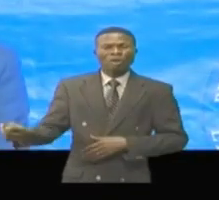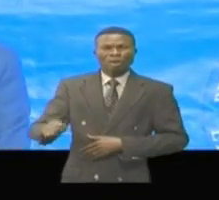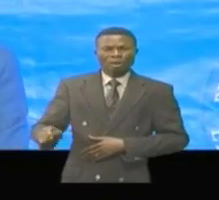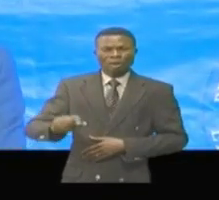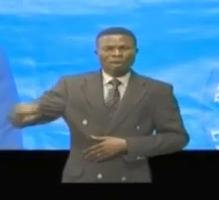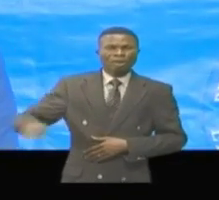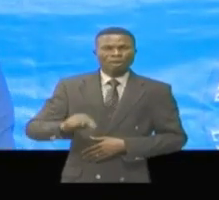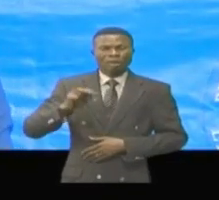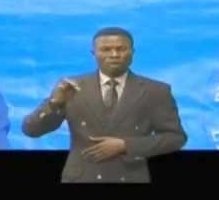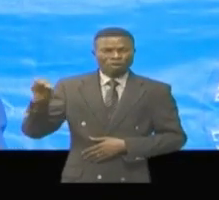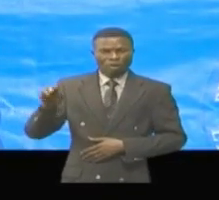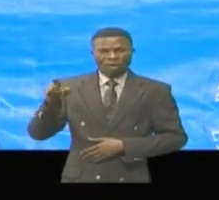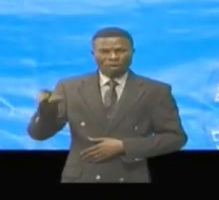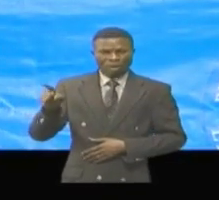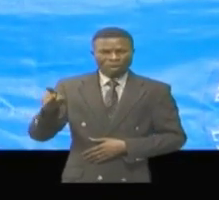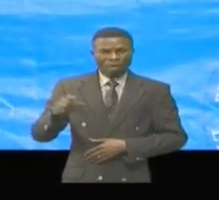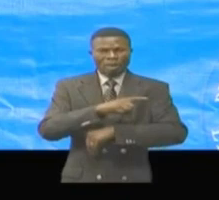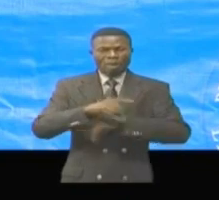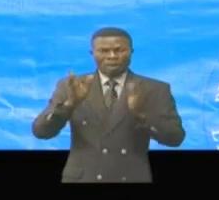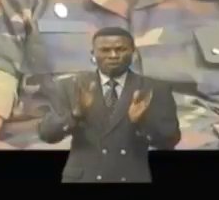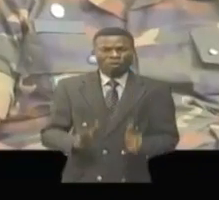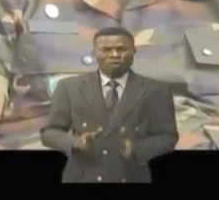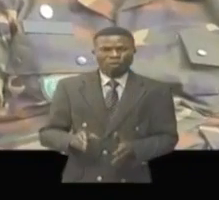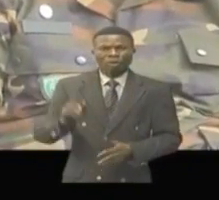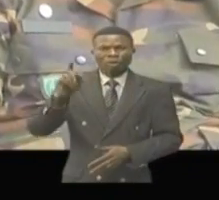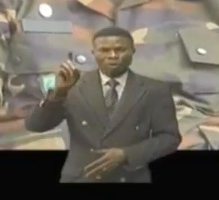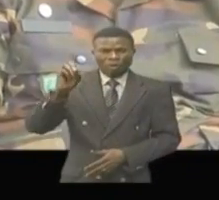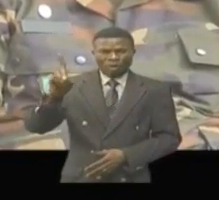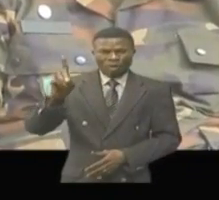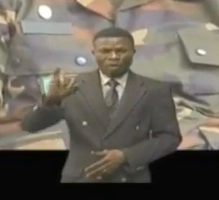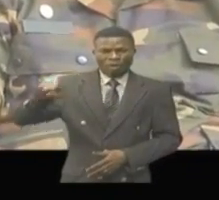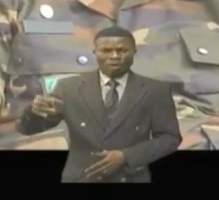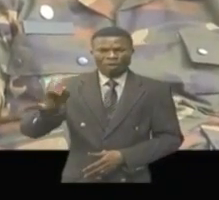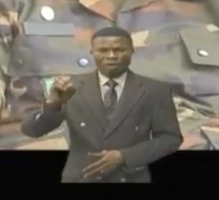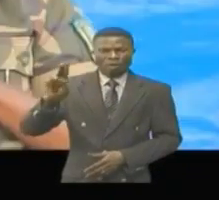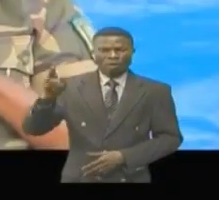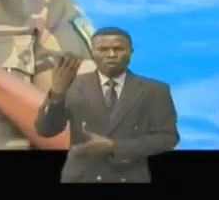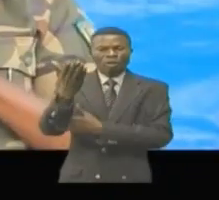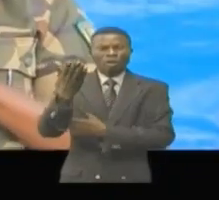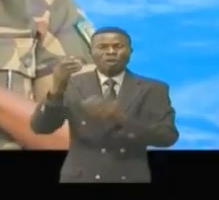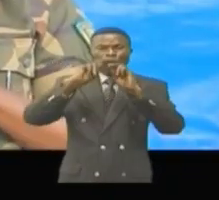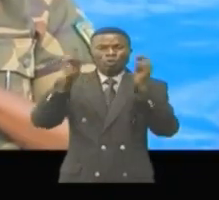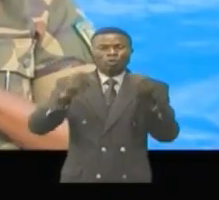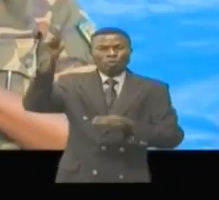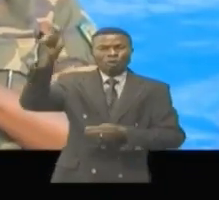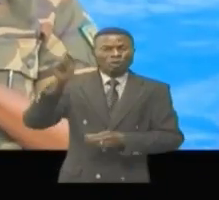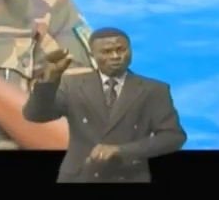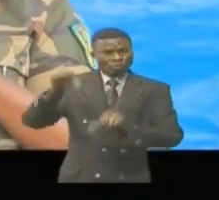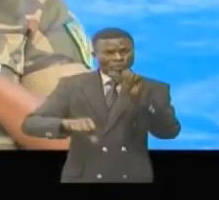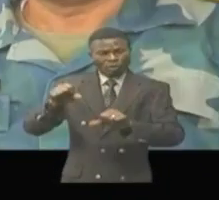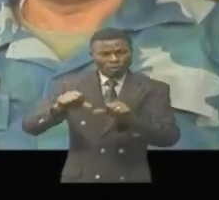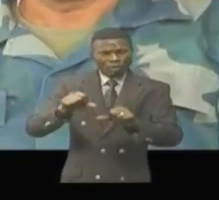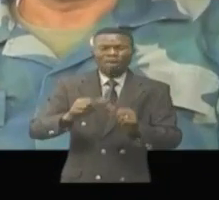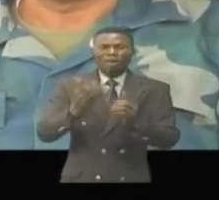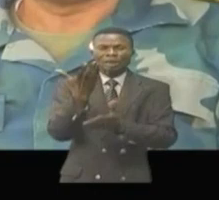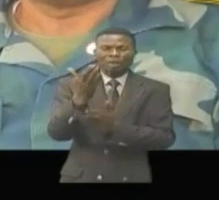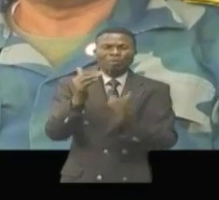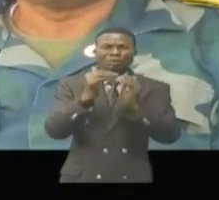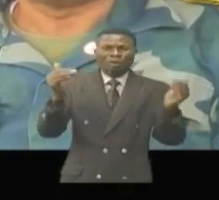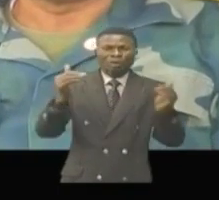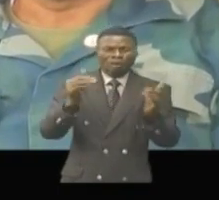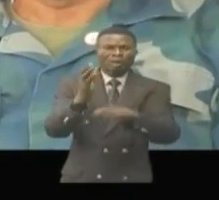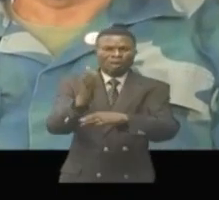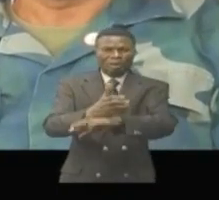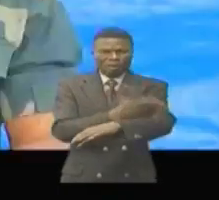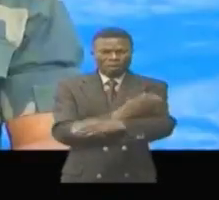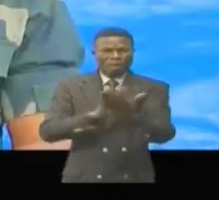Jean-Ladis Mabosso, administrateur de Djougou, interpelle les groupes armés sur la nécessité de faire la paix pour l'aboutissement